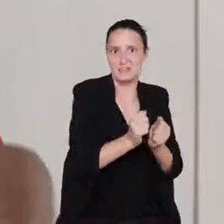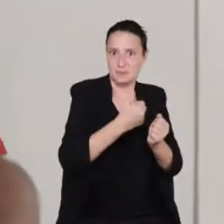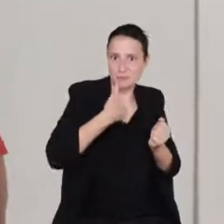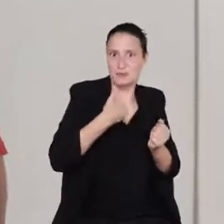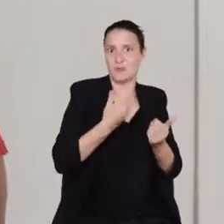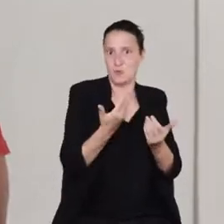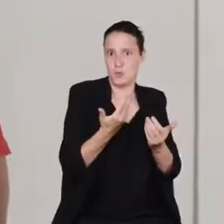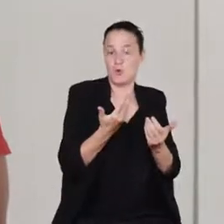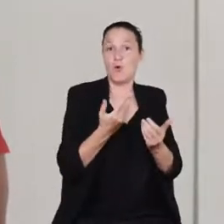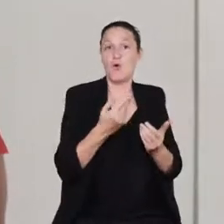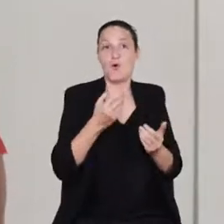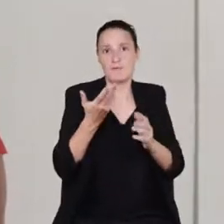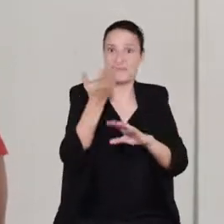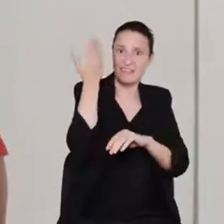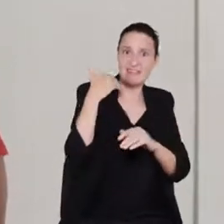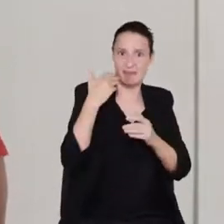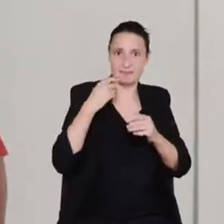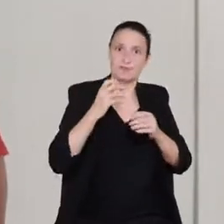wówczas.